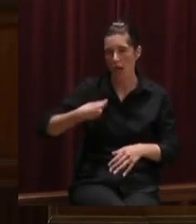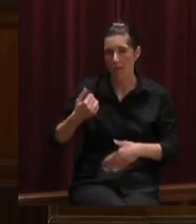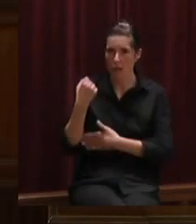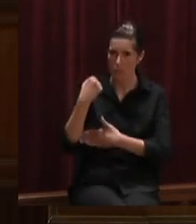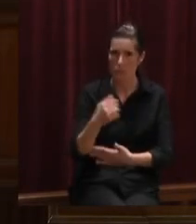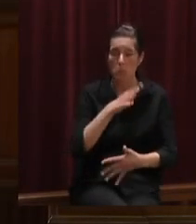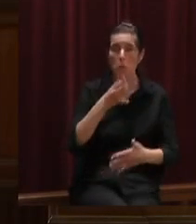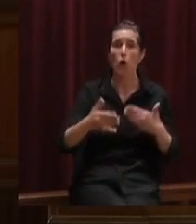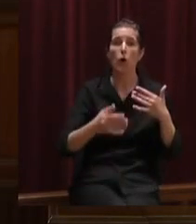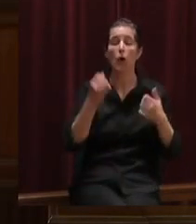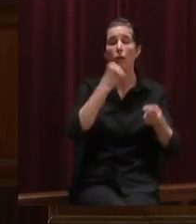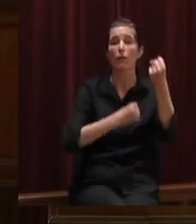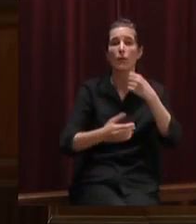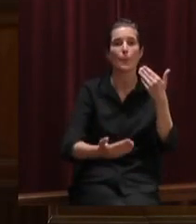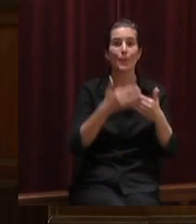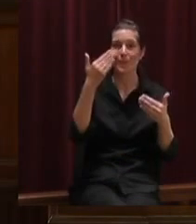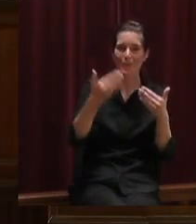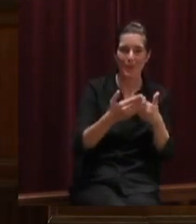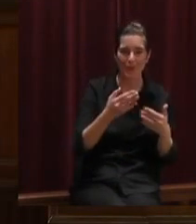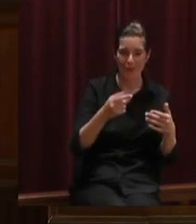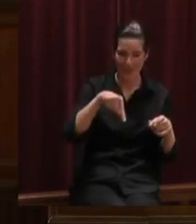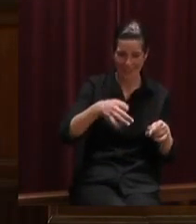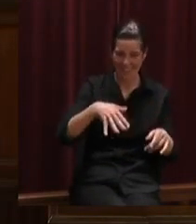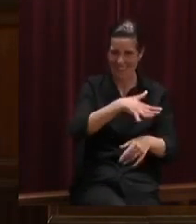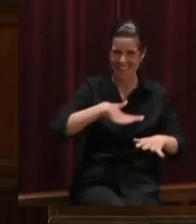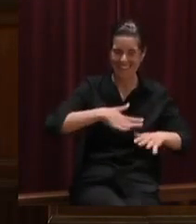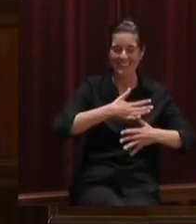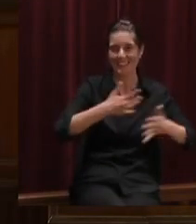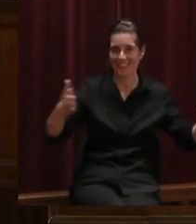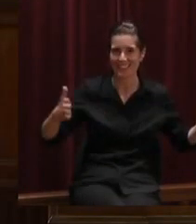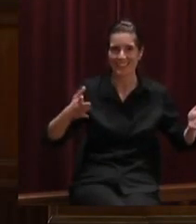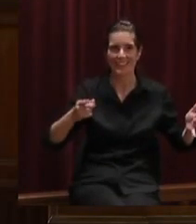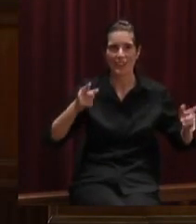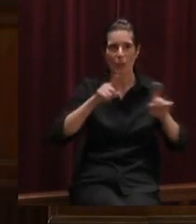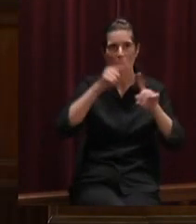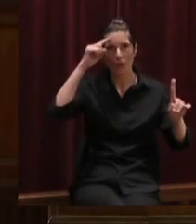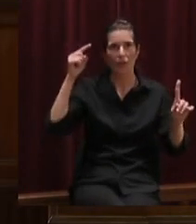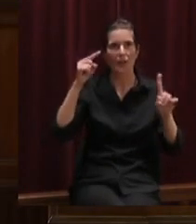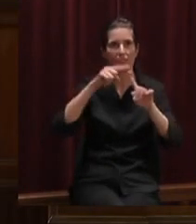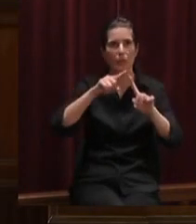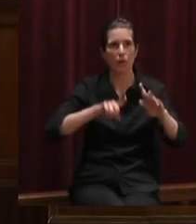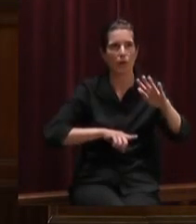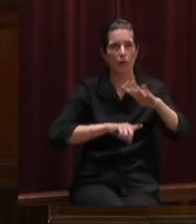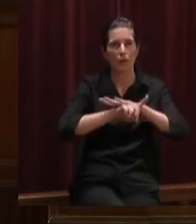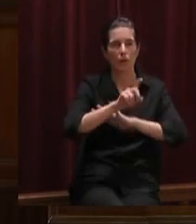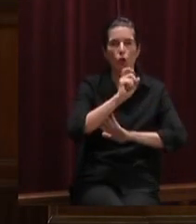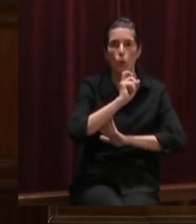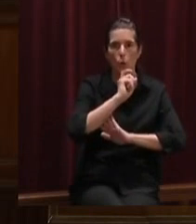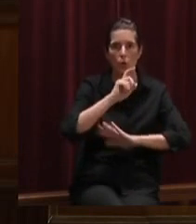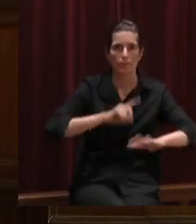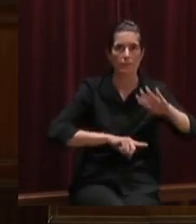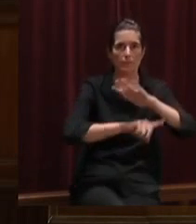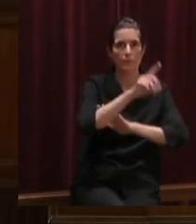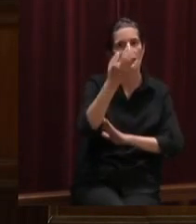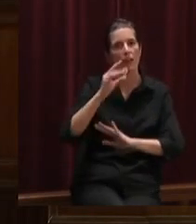una economia moderna i oberta com la d'aquestes illes només es planteja un paradigma de creixement, el del creixement sostenible i